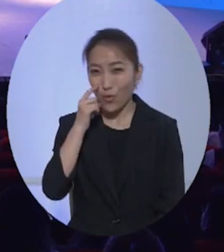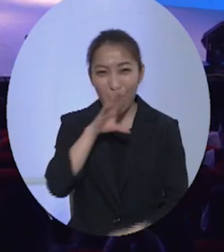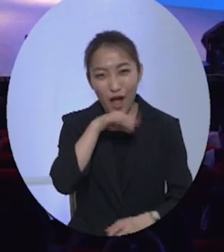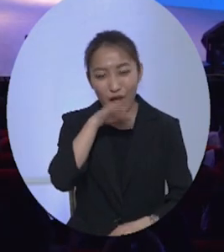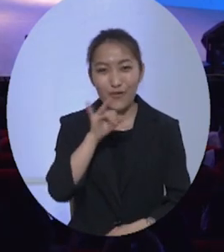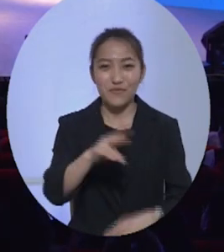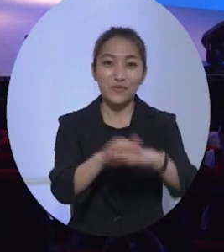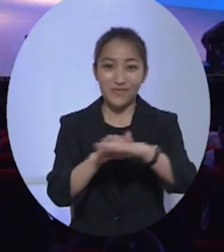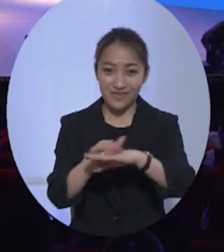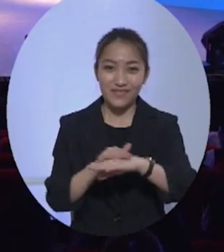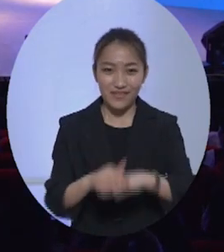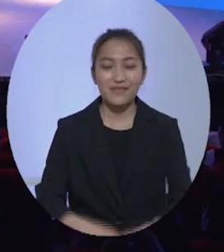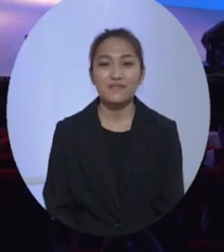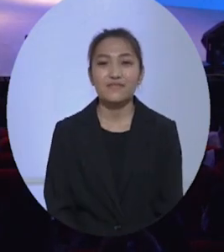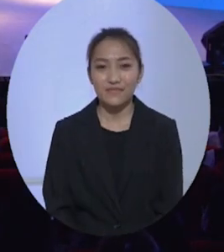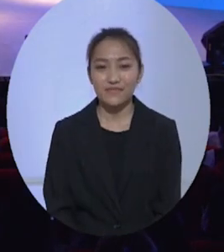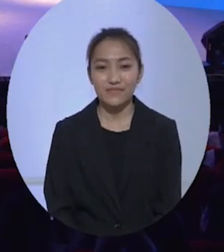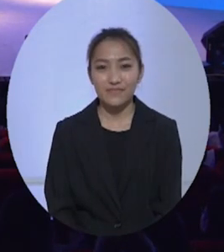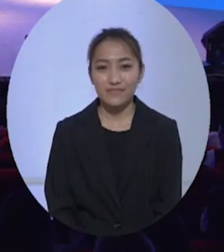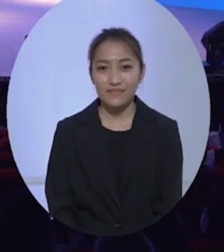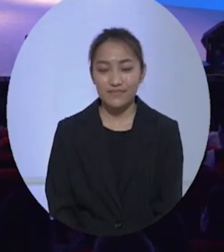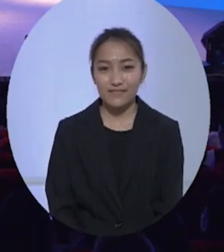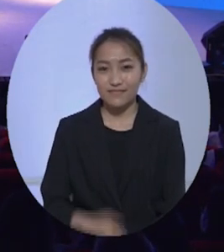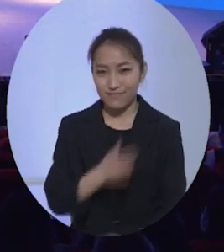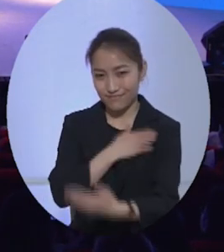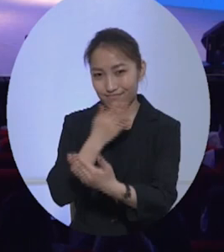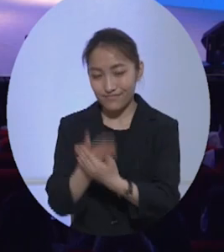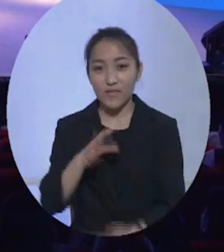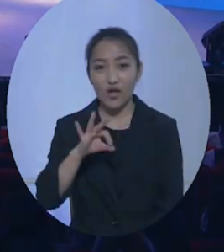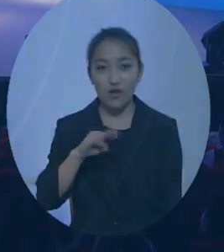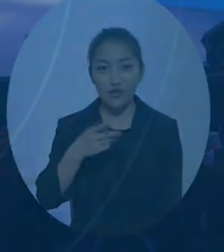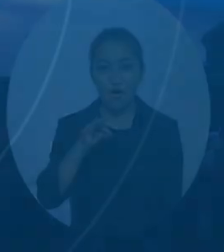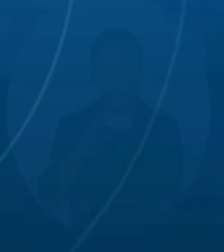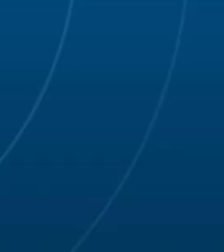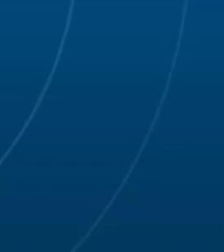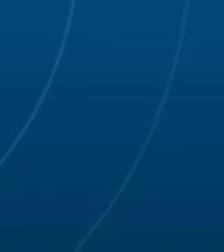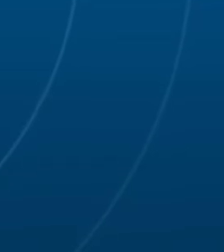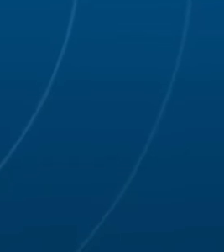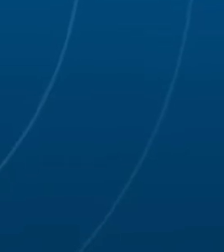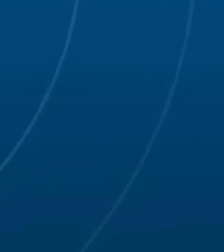Баярлалаа. Утган жаргал өгчтэй баярлалаа.